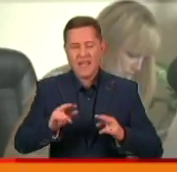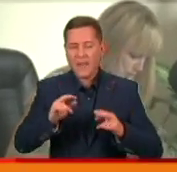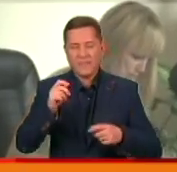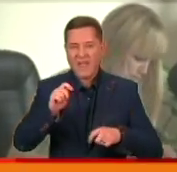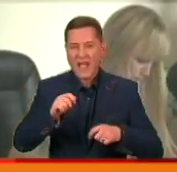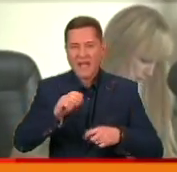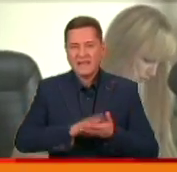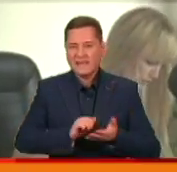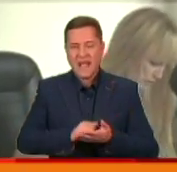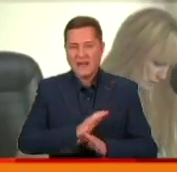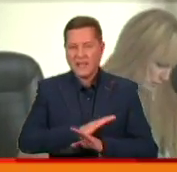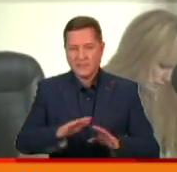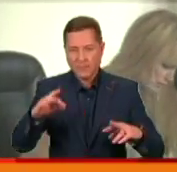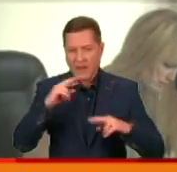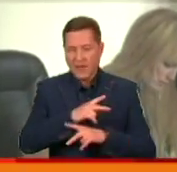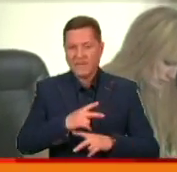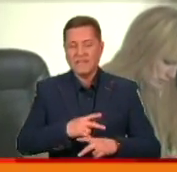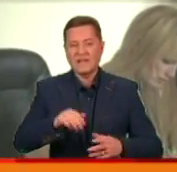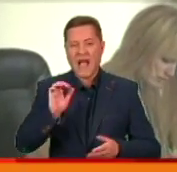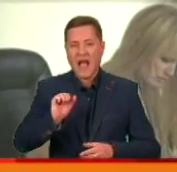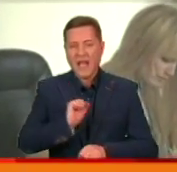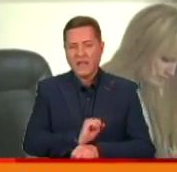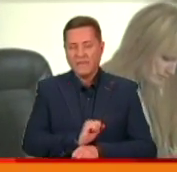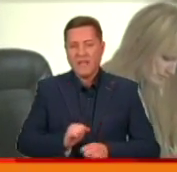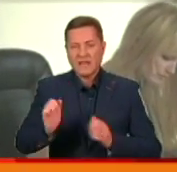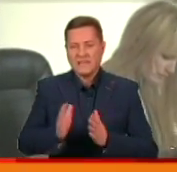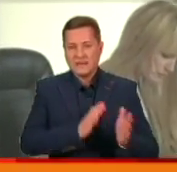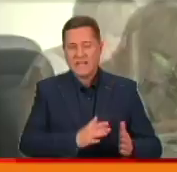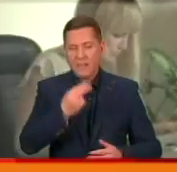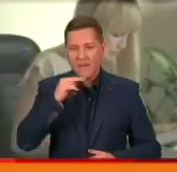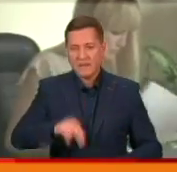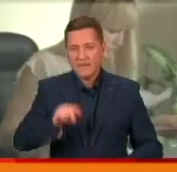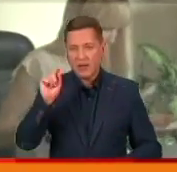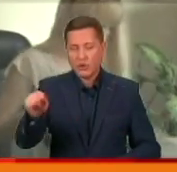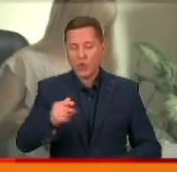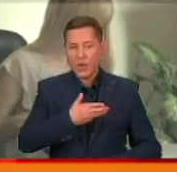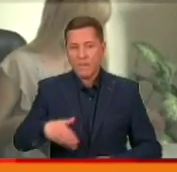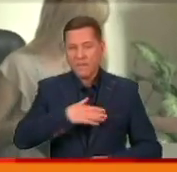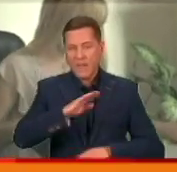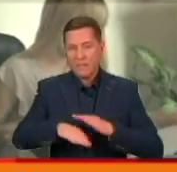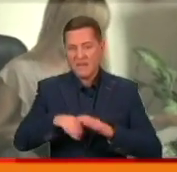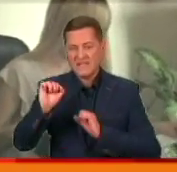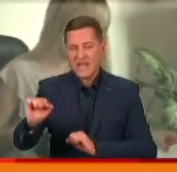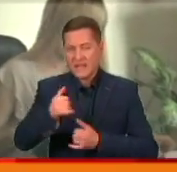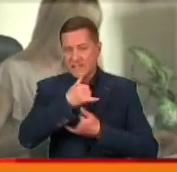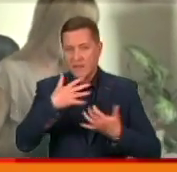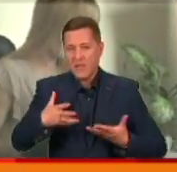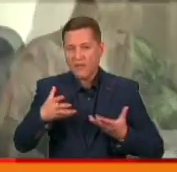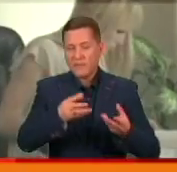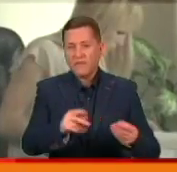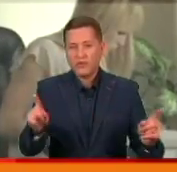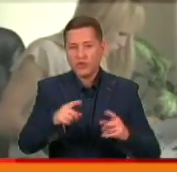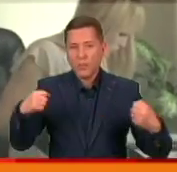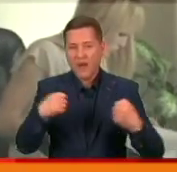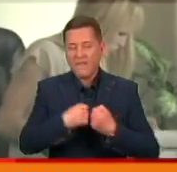несправність гальмівної системи, це порушення прав дорожнього руху особи, яка керувала транспортним засобом. Мій підзахисний не міг вплинути на те, щоб її не було.